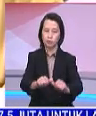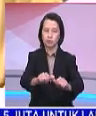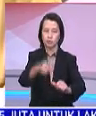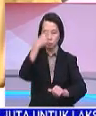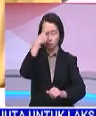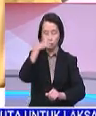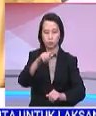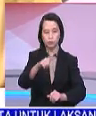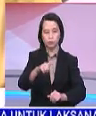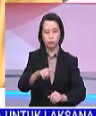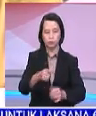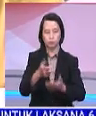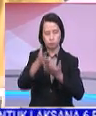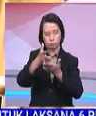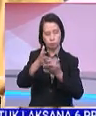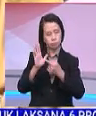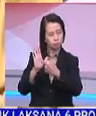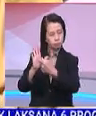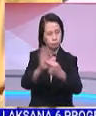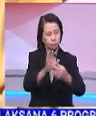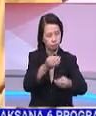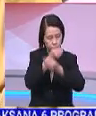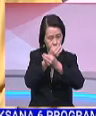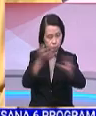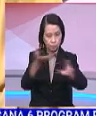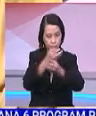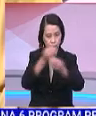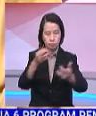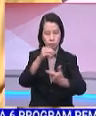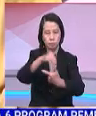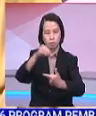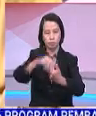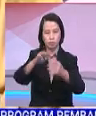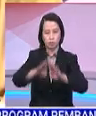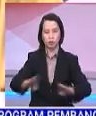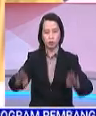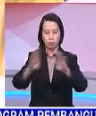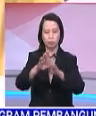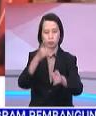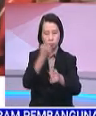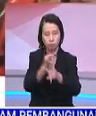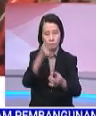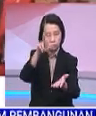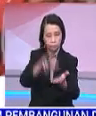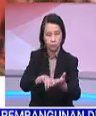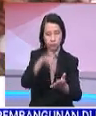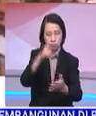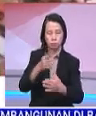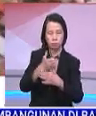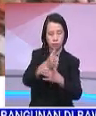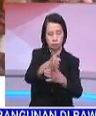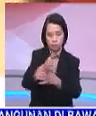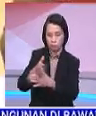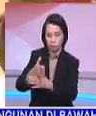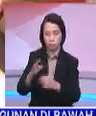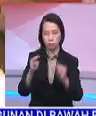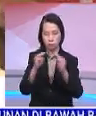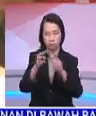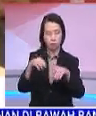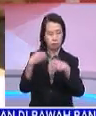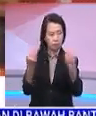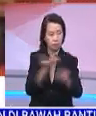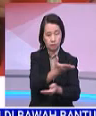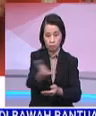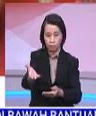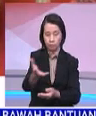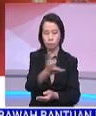untuk menyiarkan maklumat-maklumat ataupun berita-berita yang sahih untuk dikongsikan kepada masyarakat di negeri